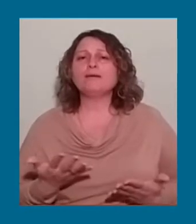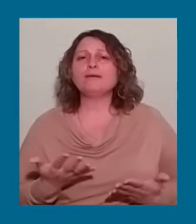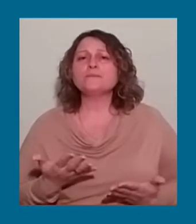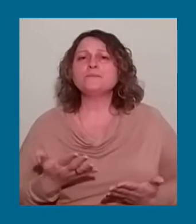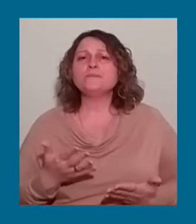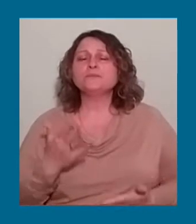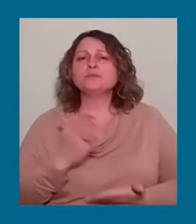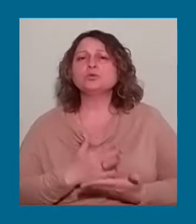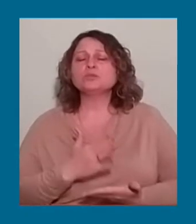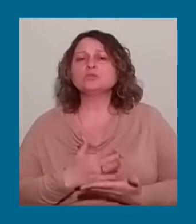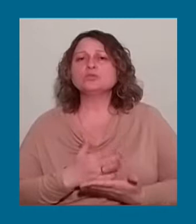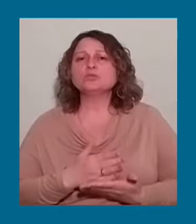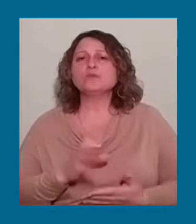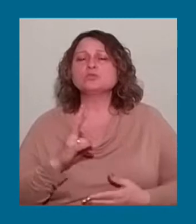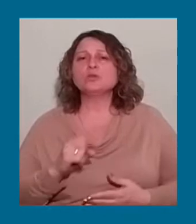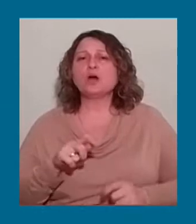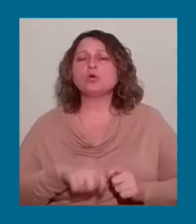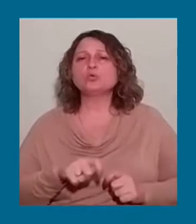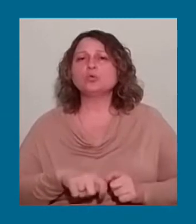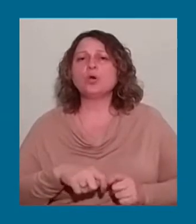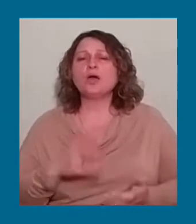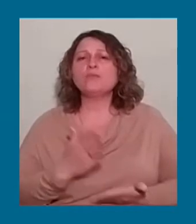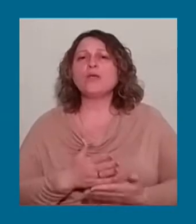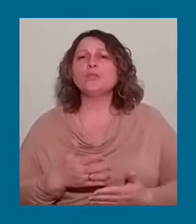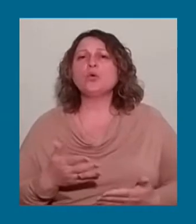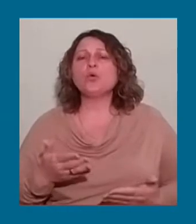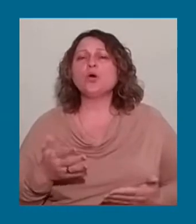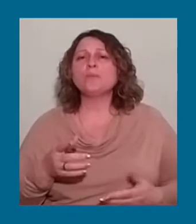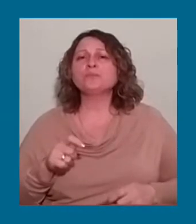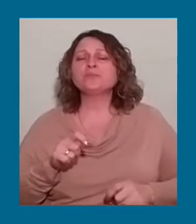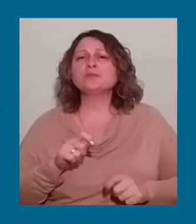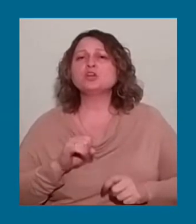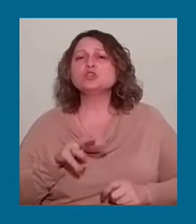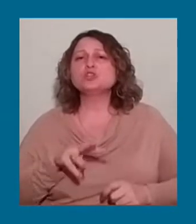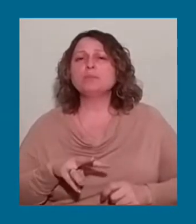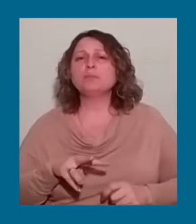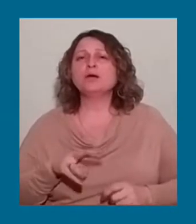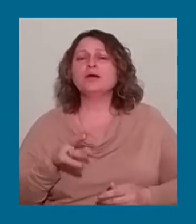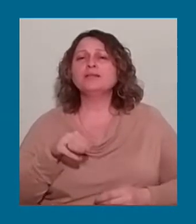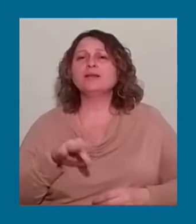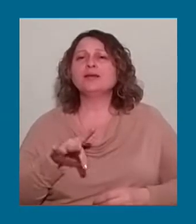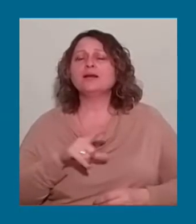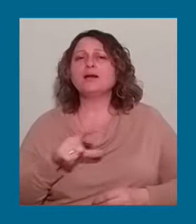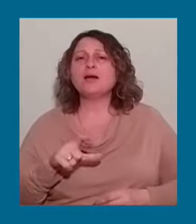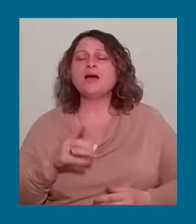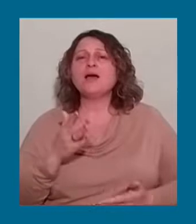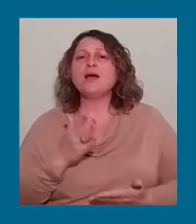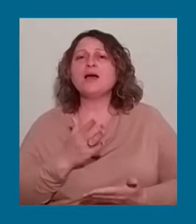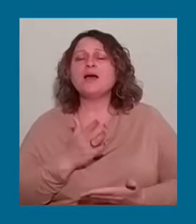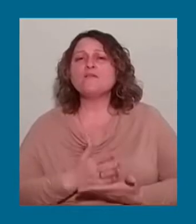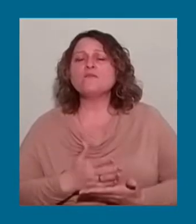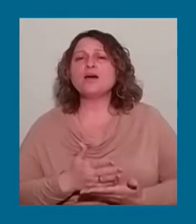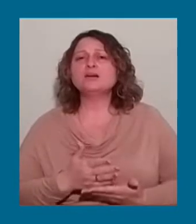розташовані зони контролю даного режиму СТРХ, являються традиційним місцем